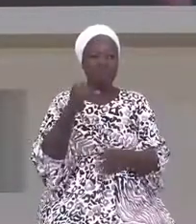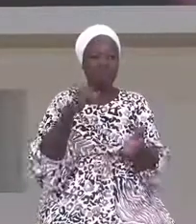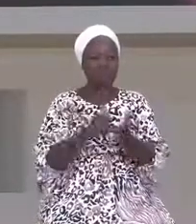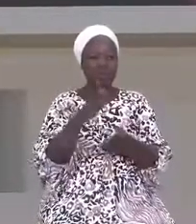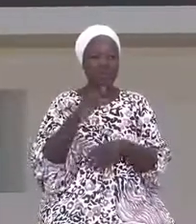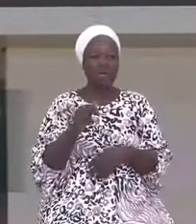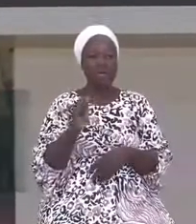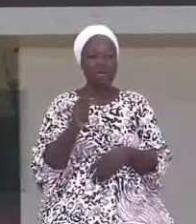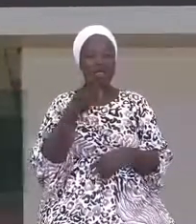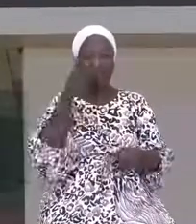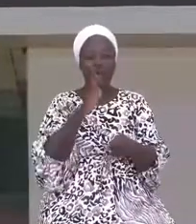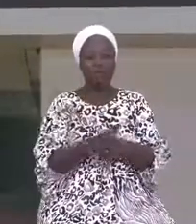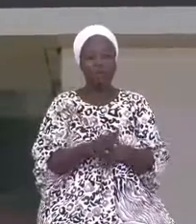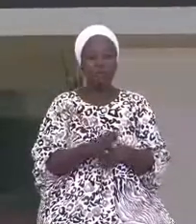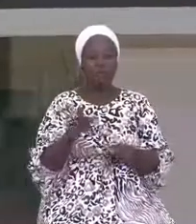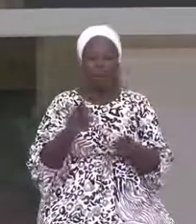Tu sais,